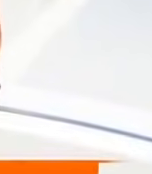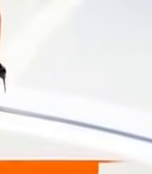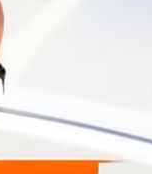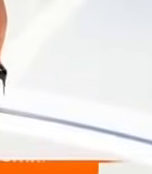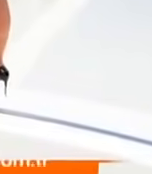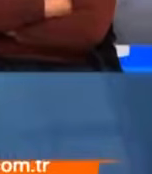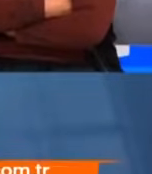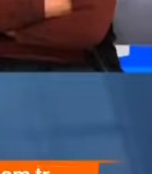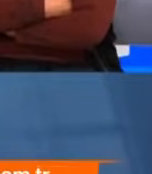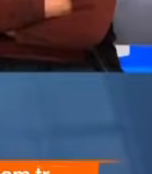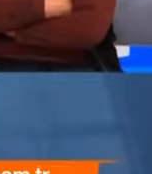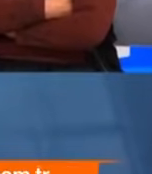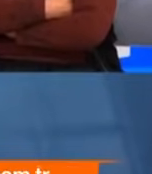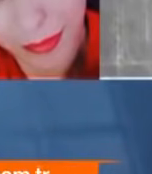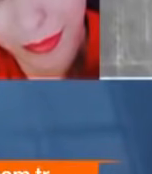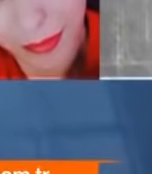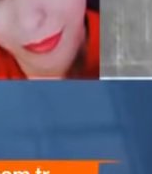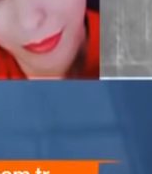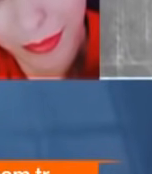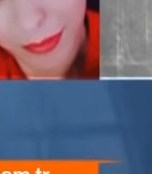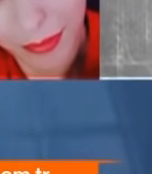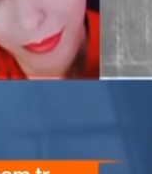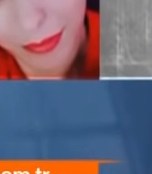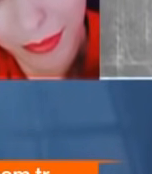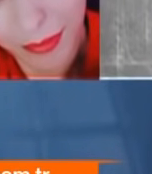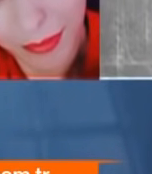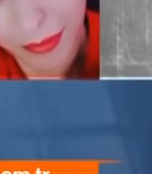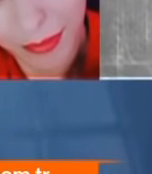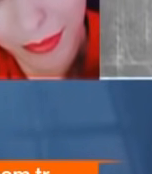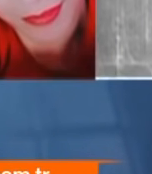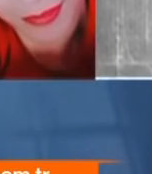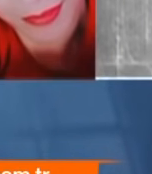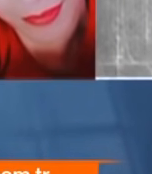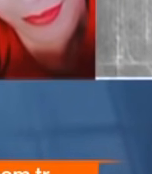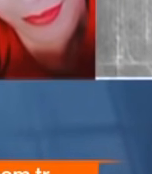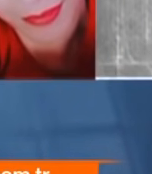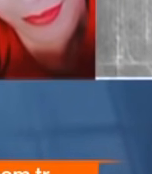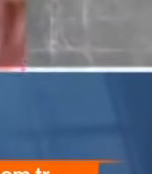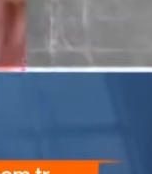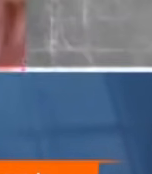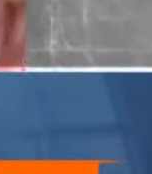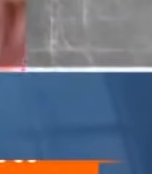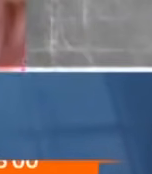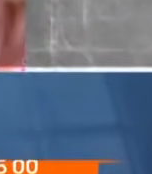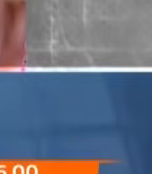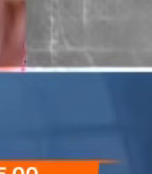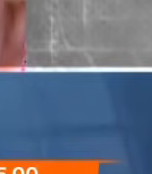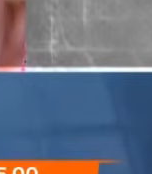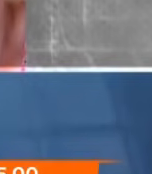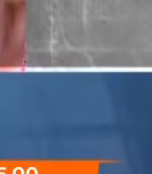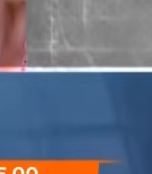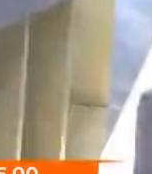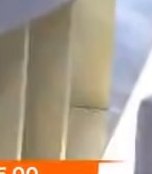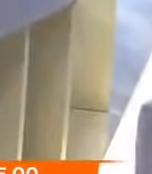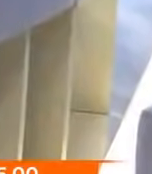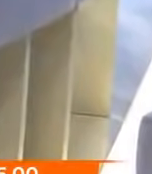Canlı yayına çıktı, hiçbir şey bilmiyorum dedi. İnşallah ortaya çıkar. Herkes mutlu olur. Bu şeylerden de kurtulmuş olur. Köşeye sıkışınca